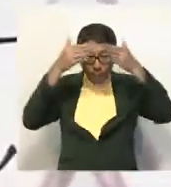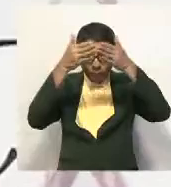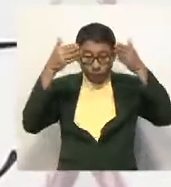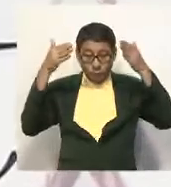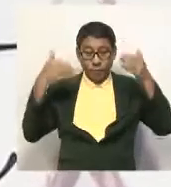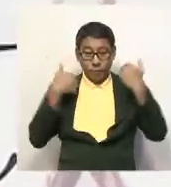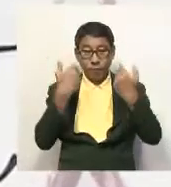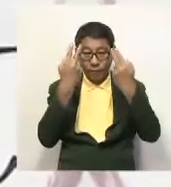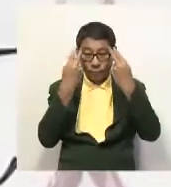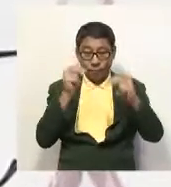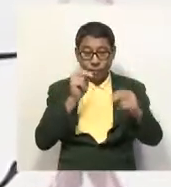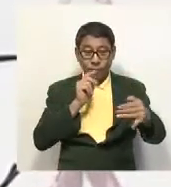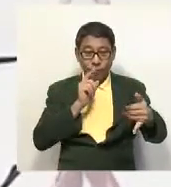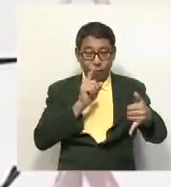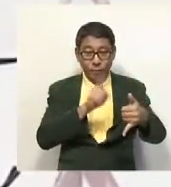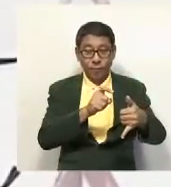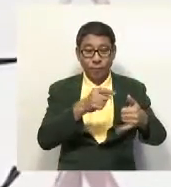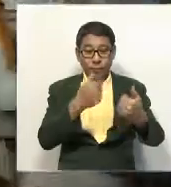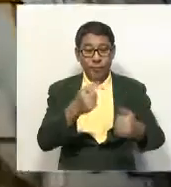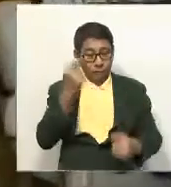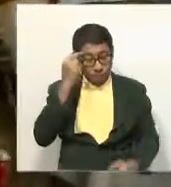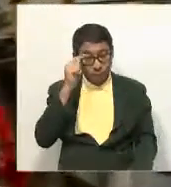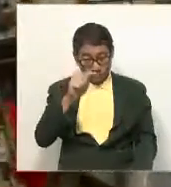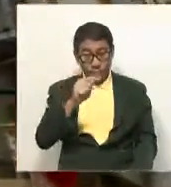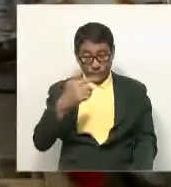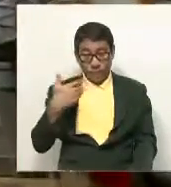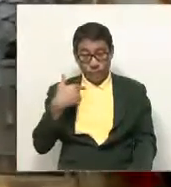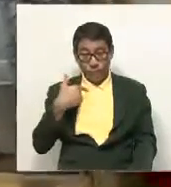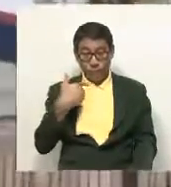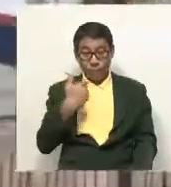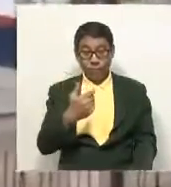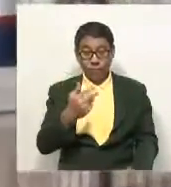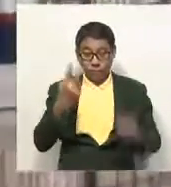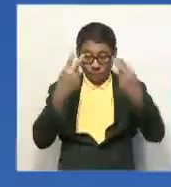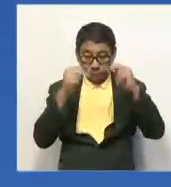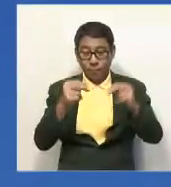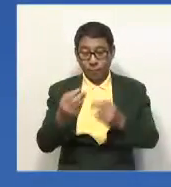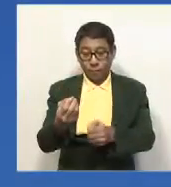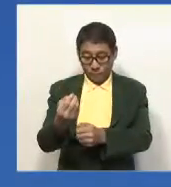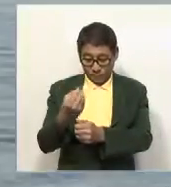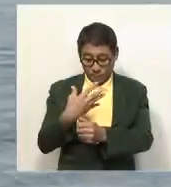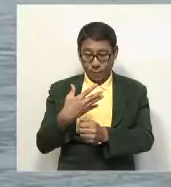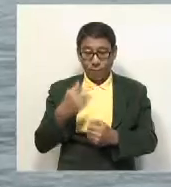นะคะแล้วท่านนายกก็ถามนักข่าวว่าคิดถึงฉันไหม นะคะนายกบอกว่า